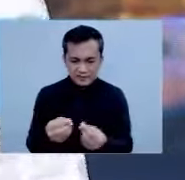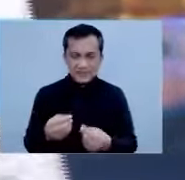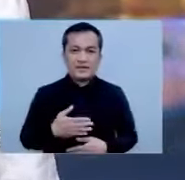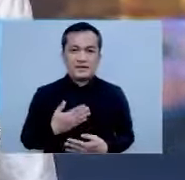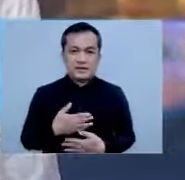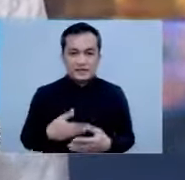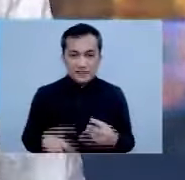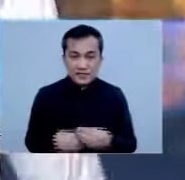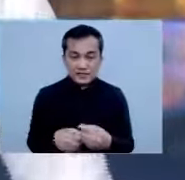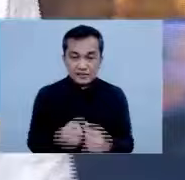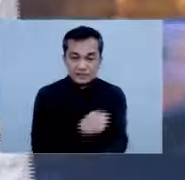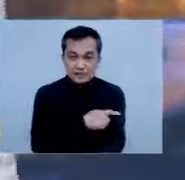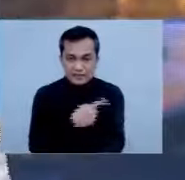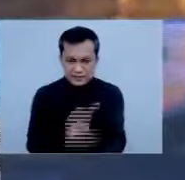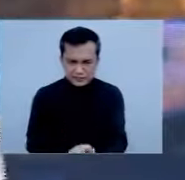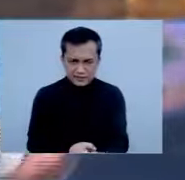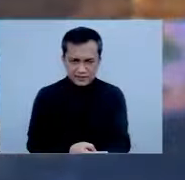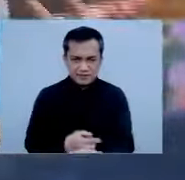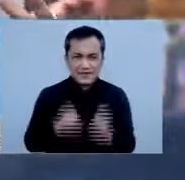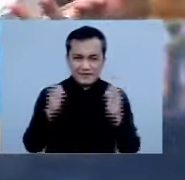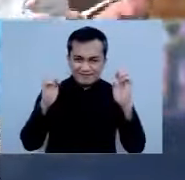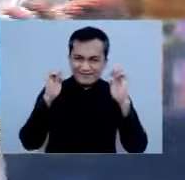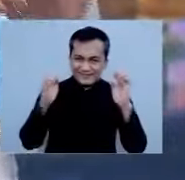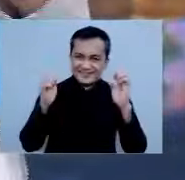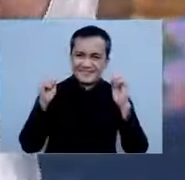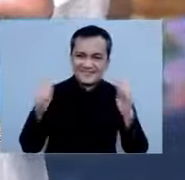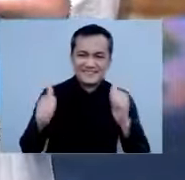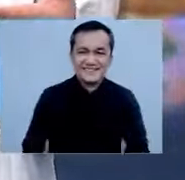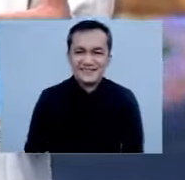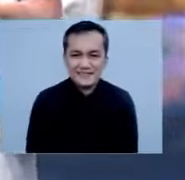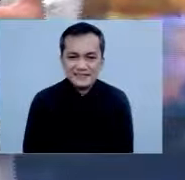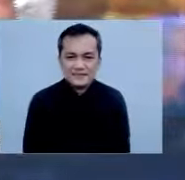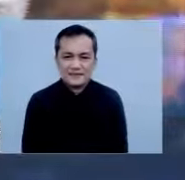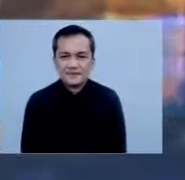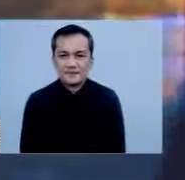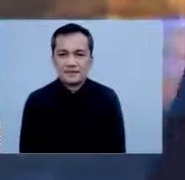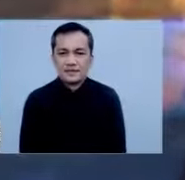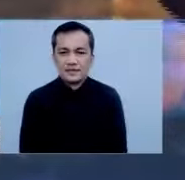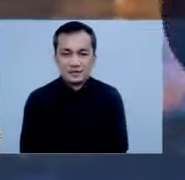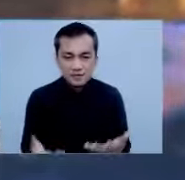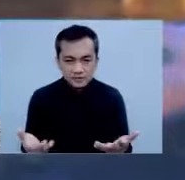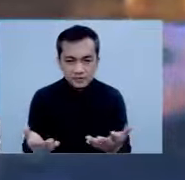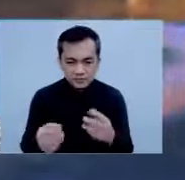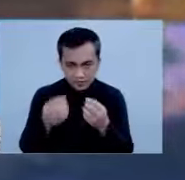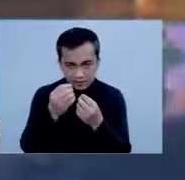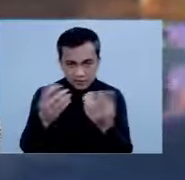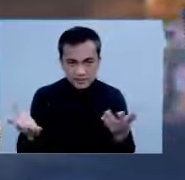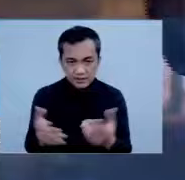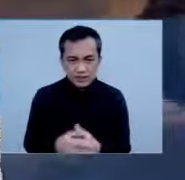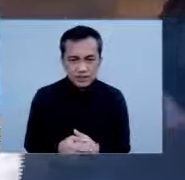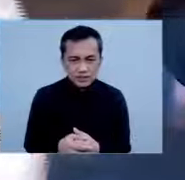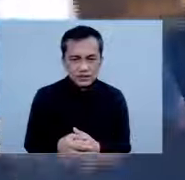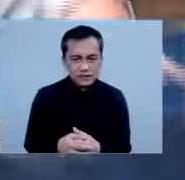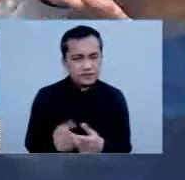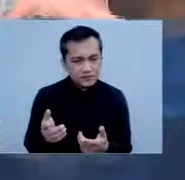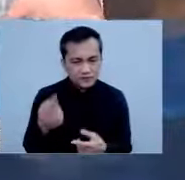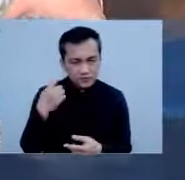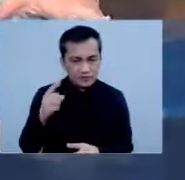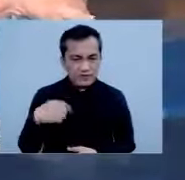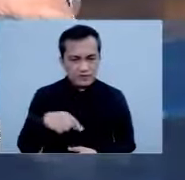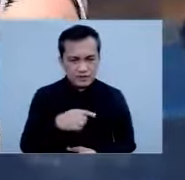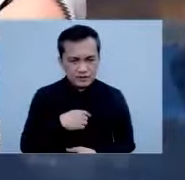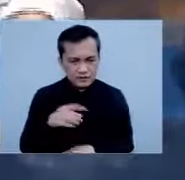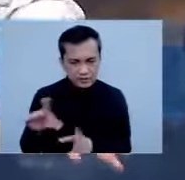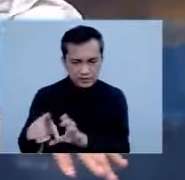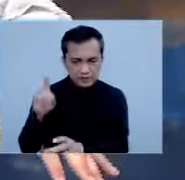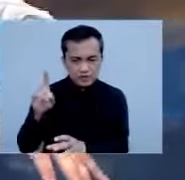energy na fun exercise. Working out is fun, ika nga po, lalo na para na rin naman sa atin ito. At itong na-discovery po natin